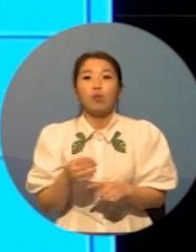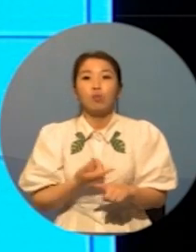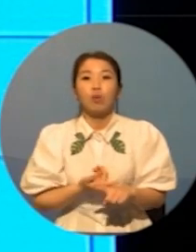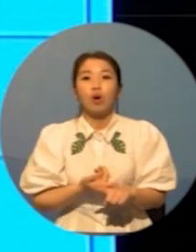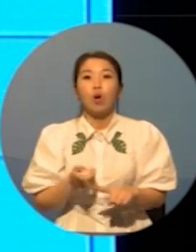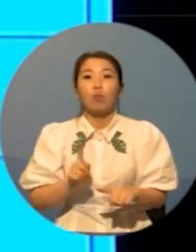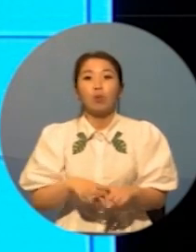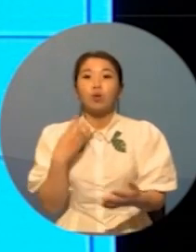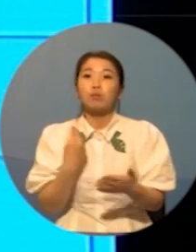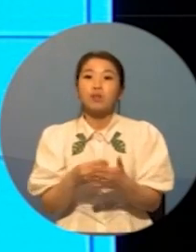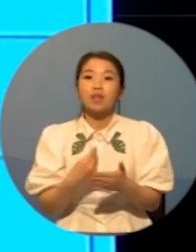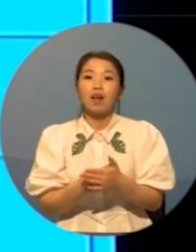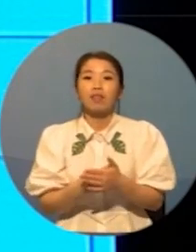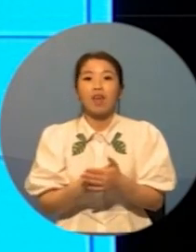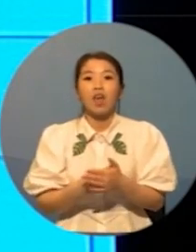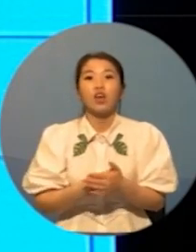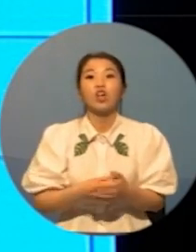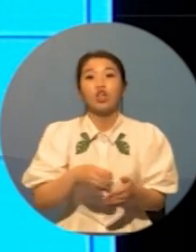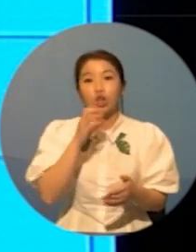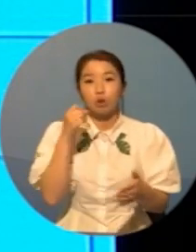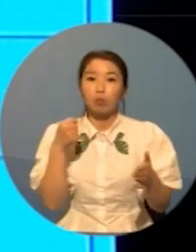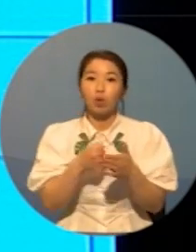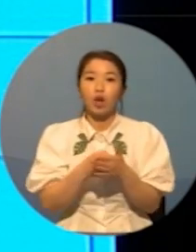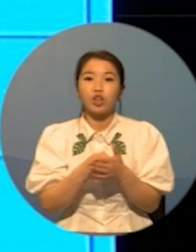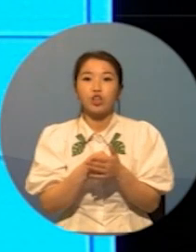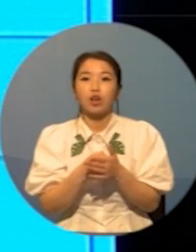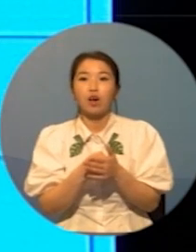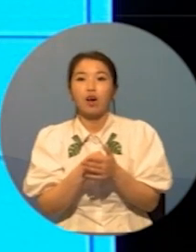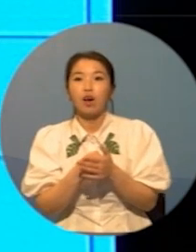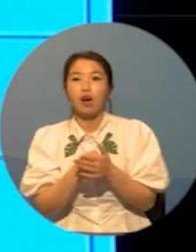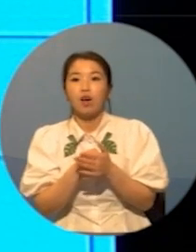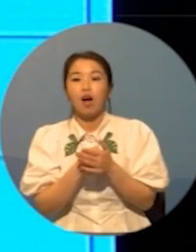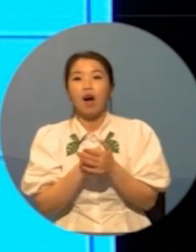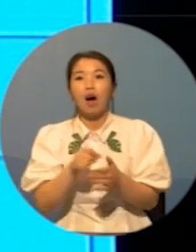Бұл мысалда ішіп болғанша сөзі хал фейлге мысал болады.